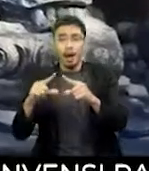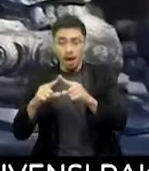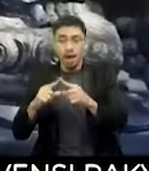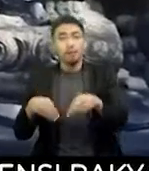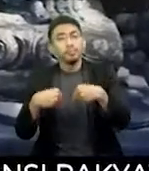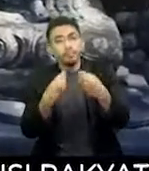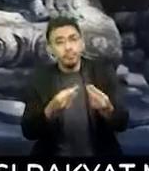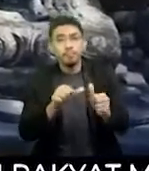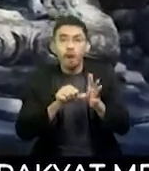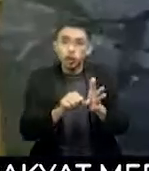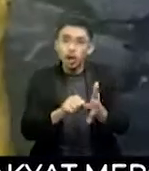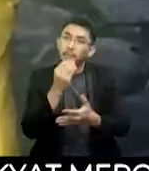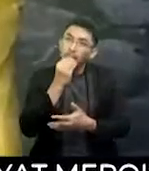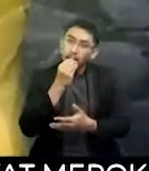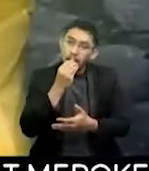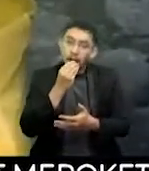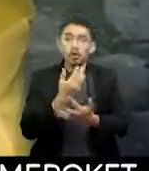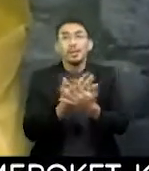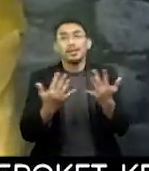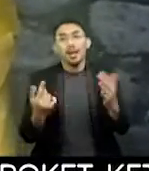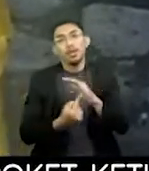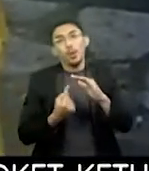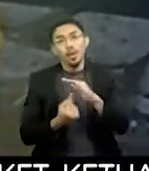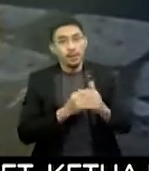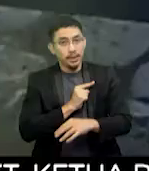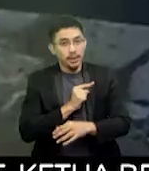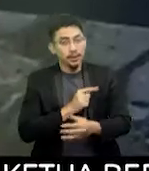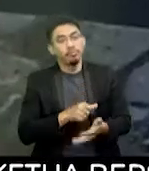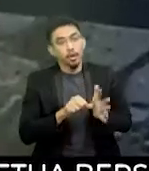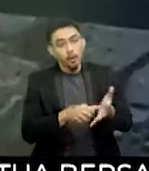sembako kepada warga yang menjalani isolasi mandiri.